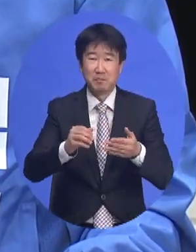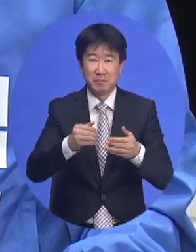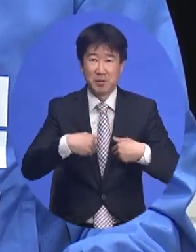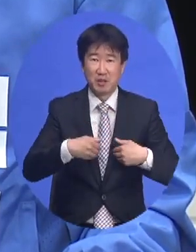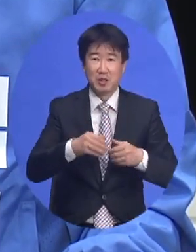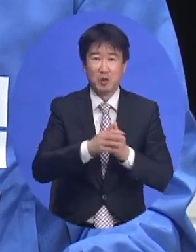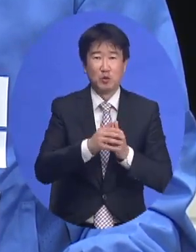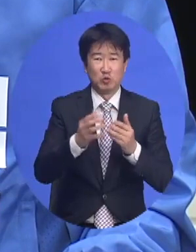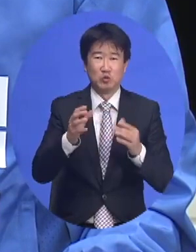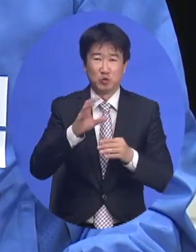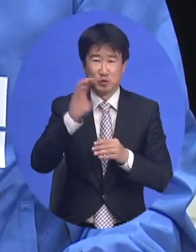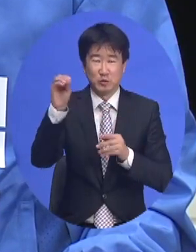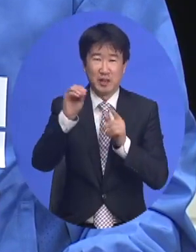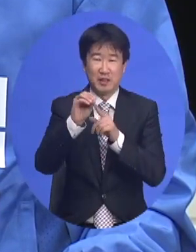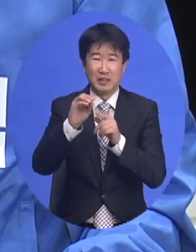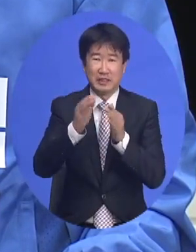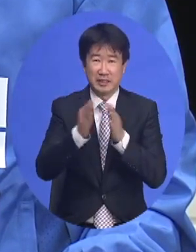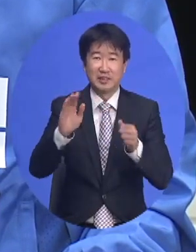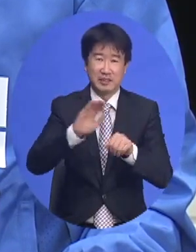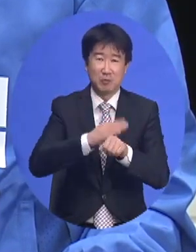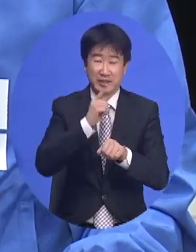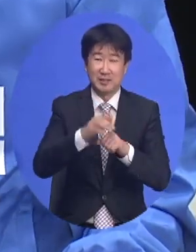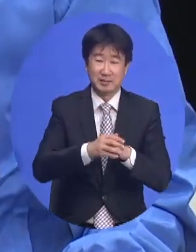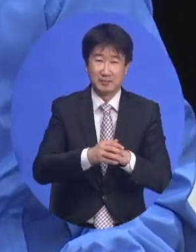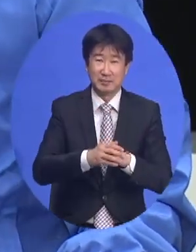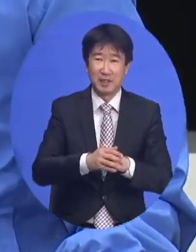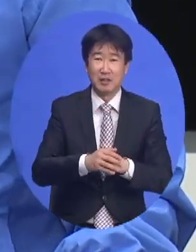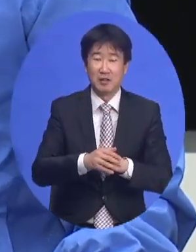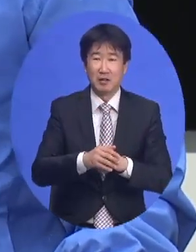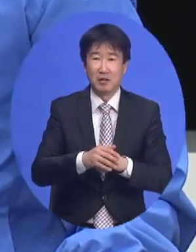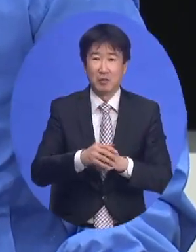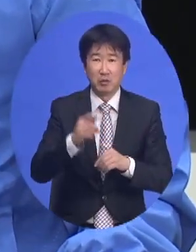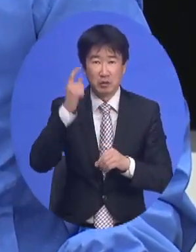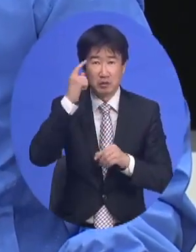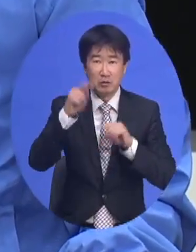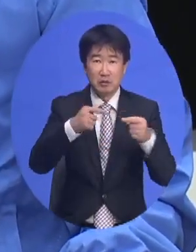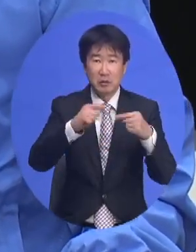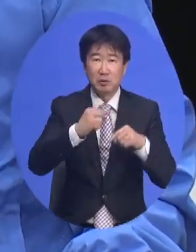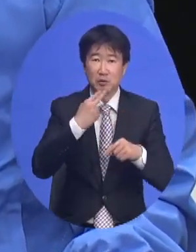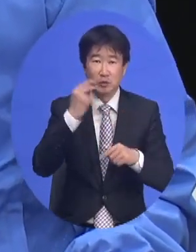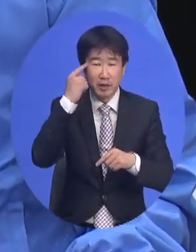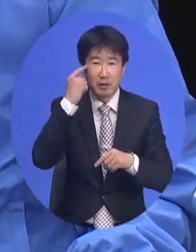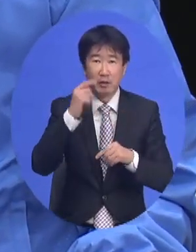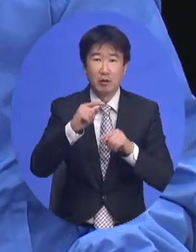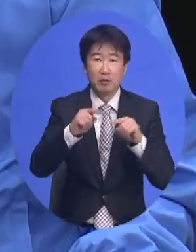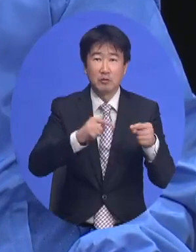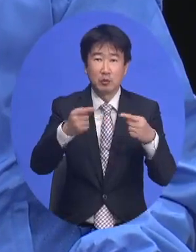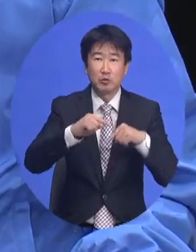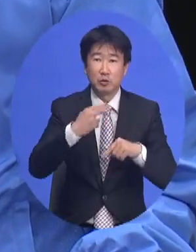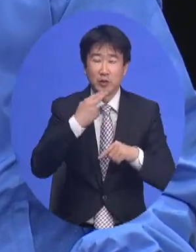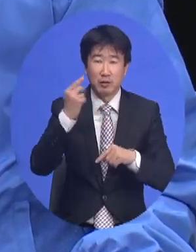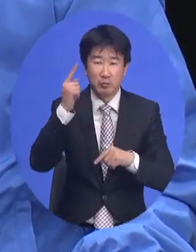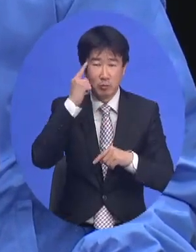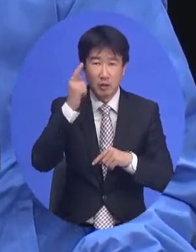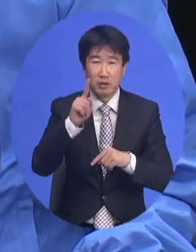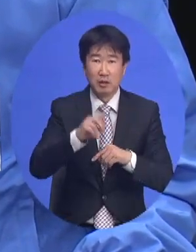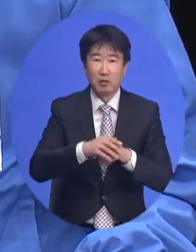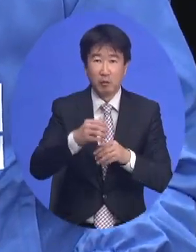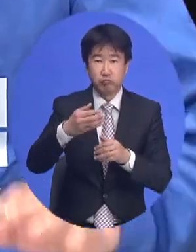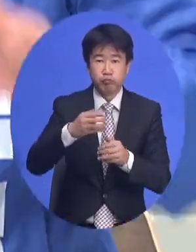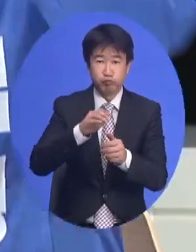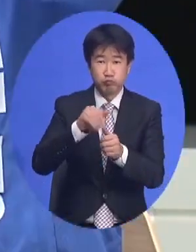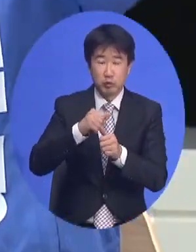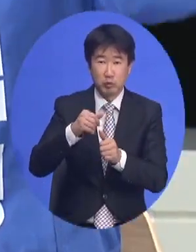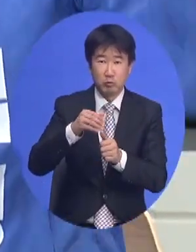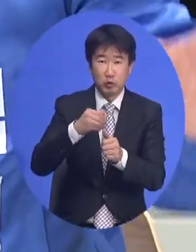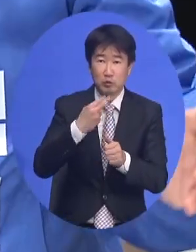출발점이 잘못됐다는 얘기예요. 제가 말씀드리고 싶은 것은 왜 참여 안 하십니까? 어떤 참여를 안 한다고 말씀하십니까? 언제 한번 불려줬습니까? 아니,